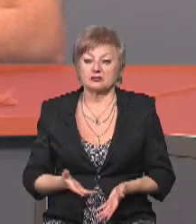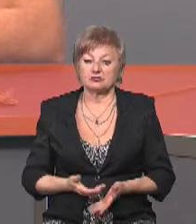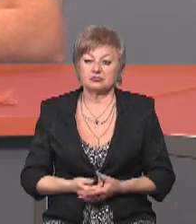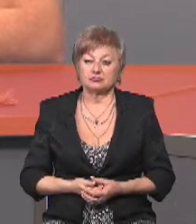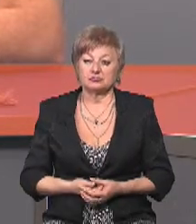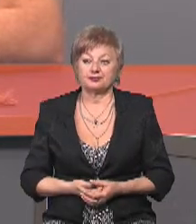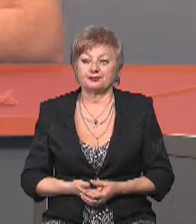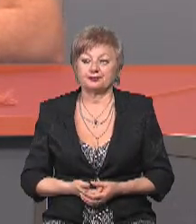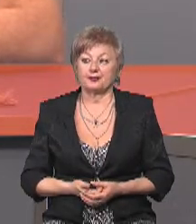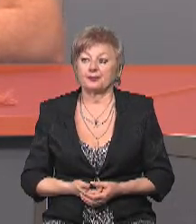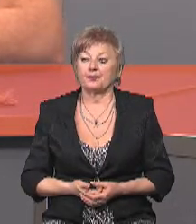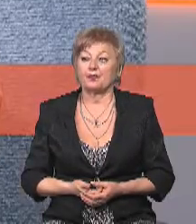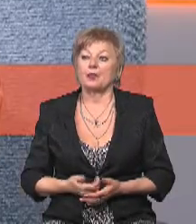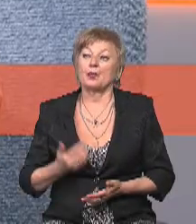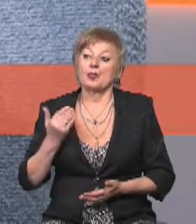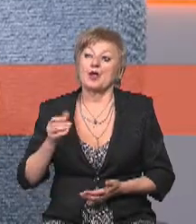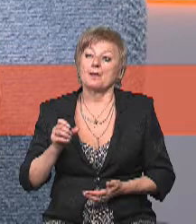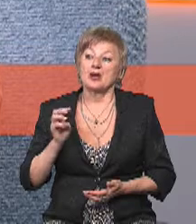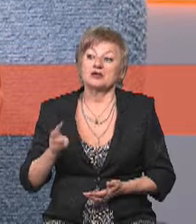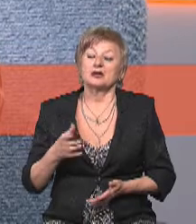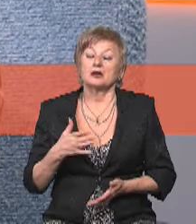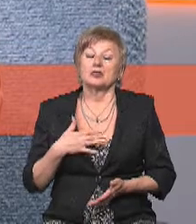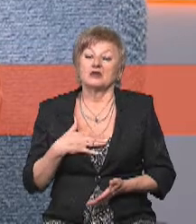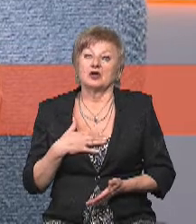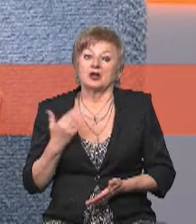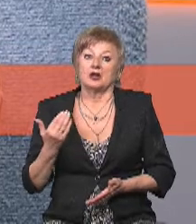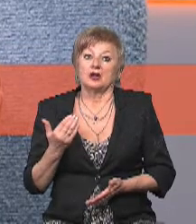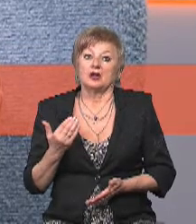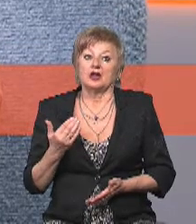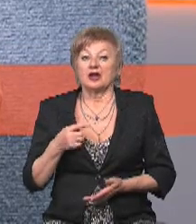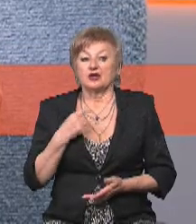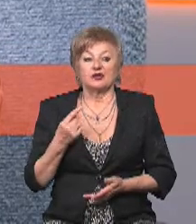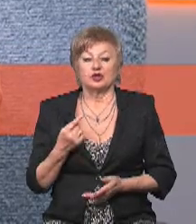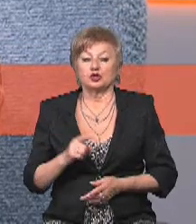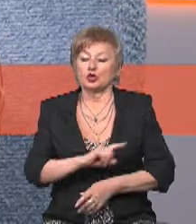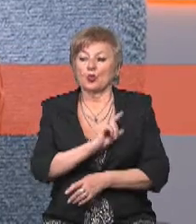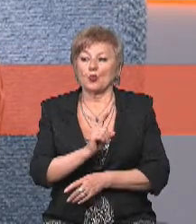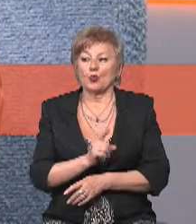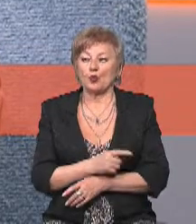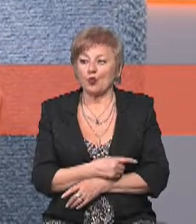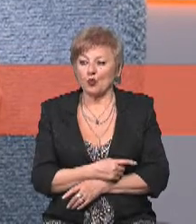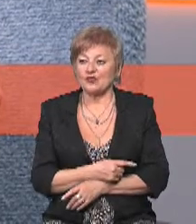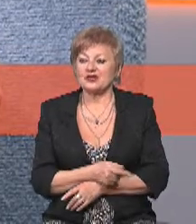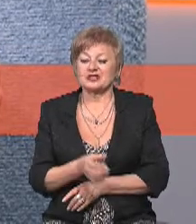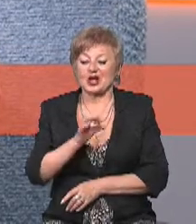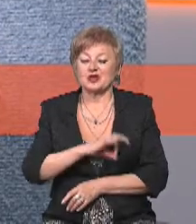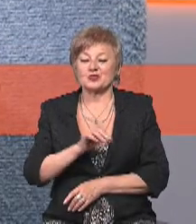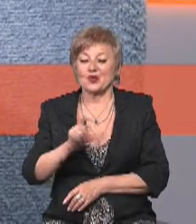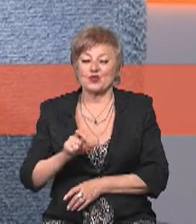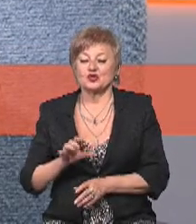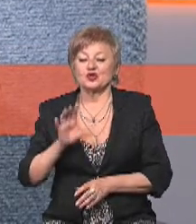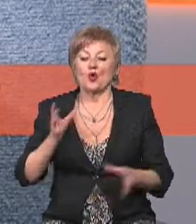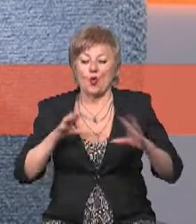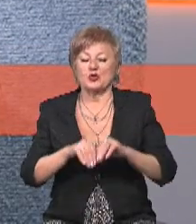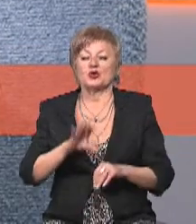буде. Зрозуміло. Пан Максим у нас представляє найбільш таку потужну групу споживачів, об'єднаних в